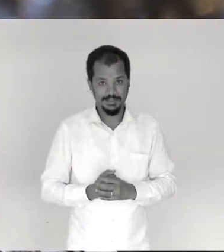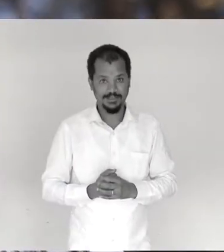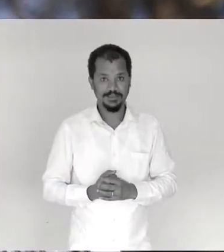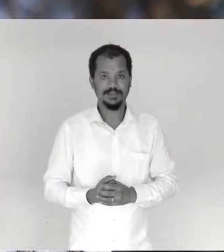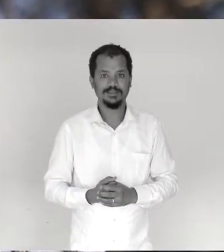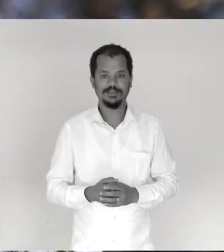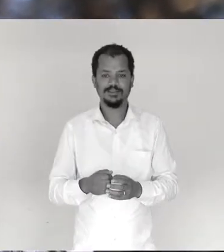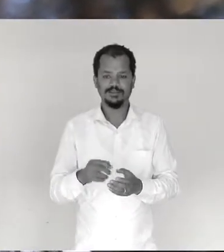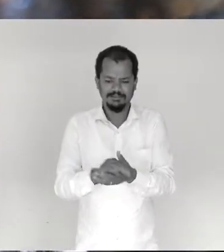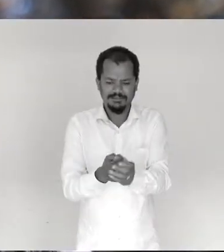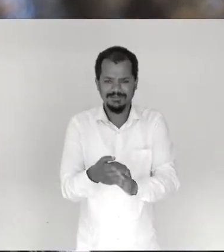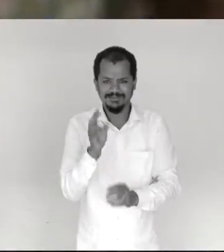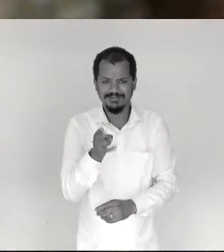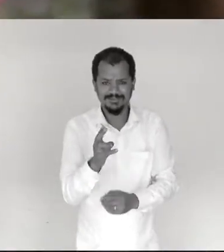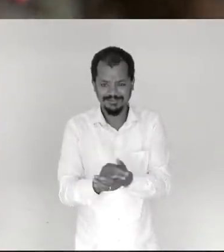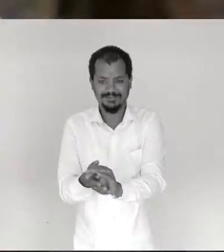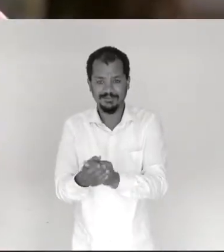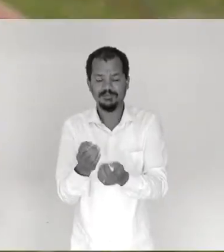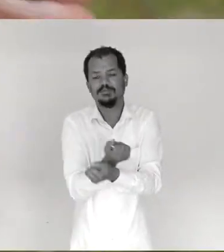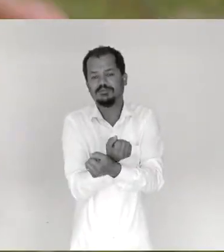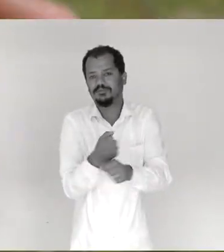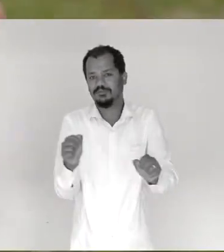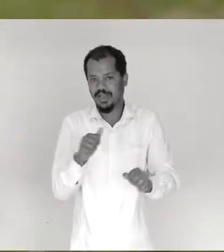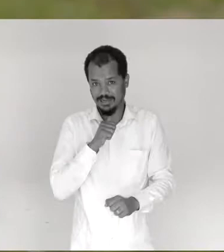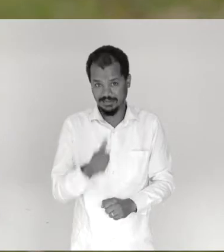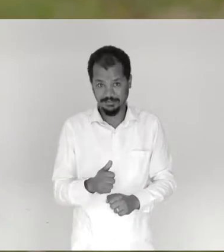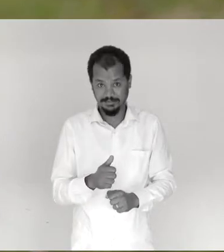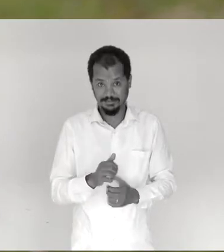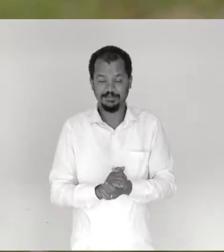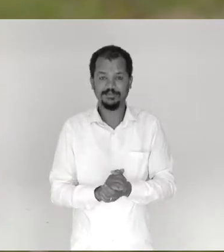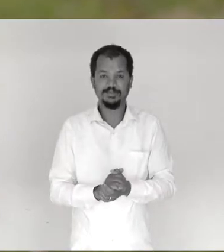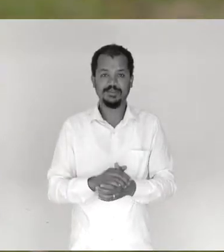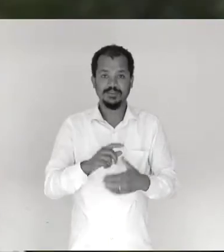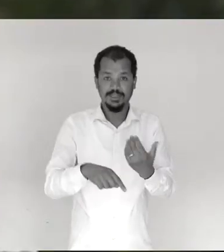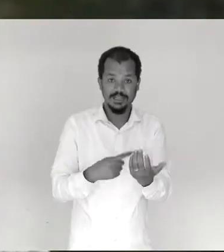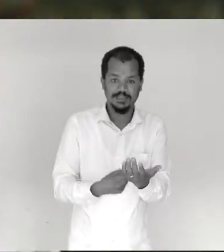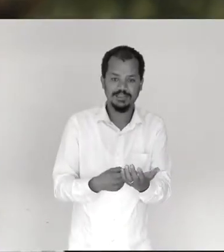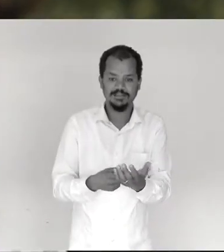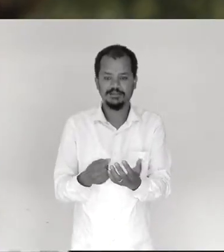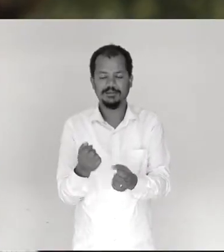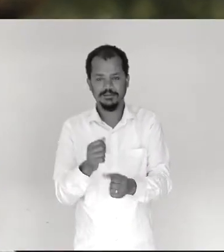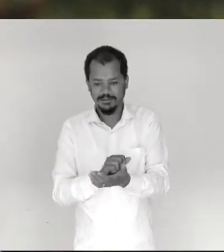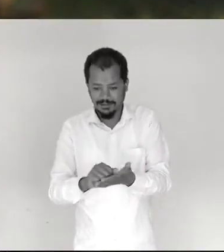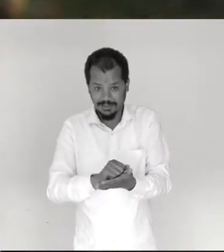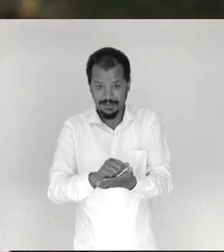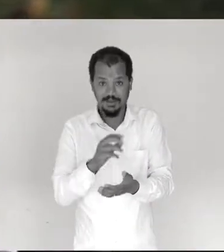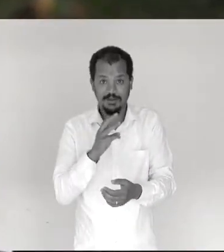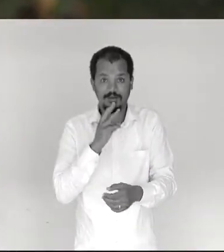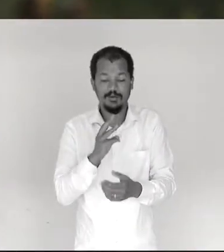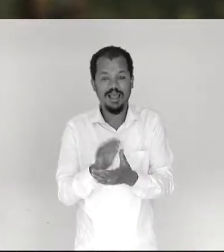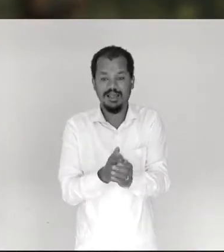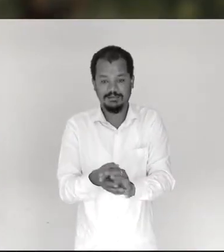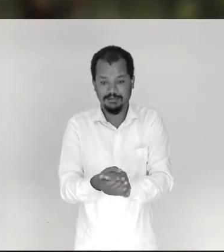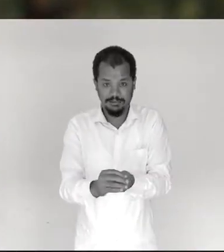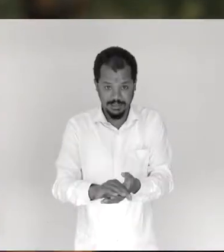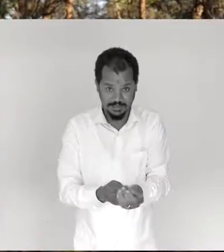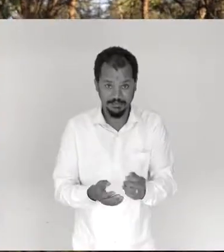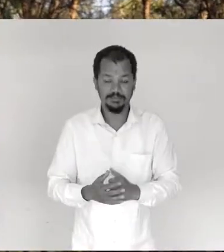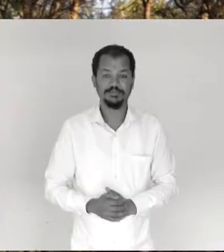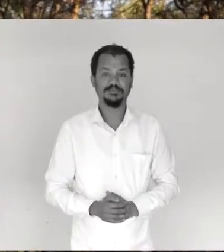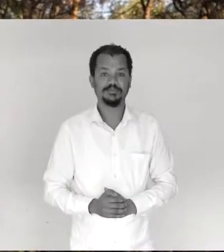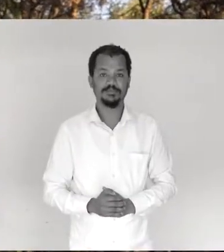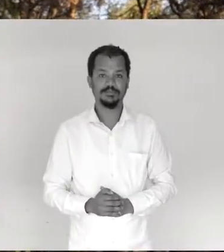siti matike olcha yero yero nyo di katani lupudu arra olcha ariti dan di